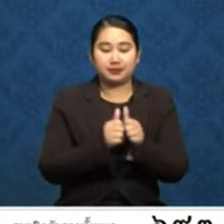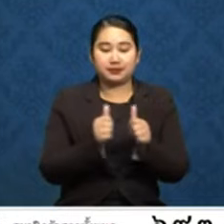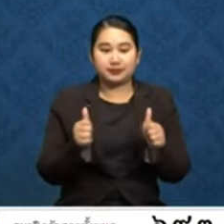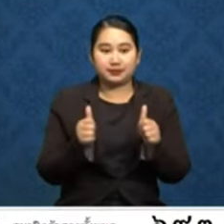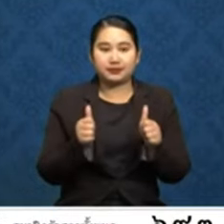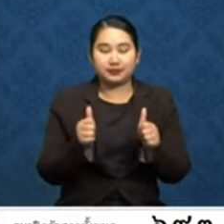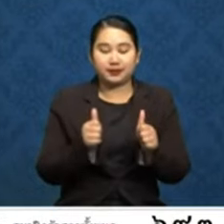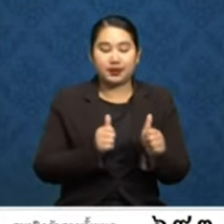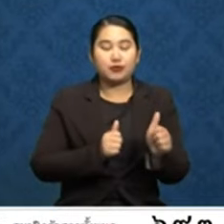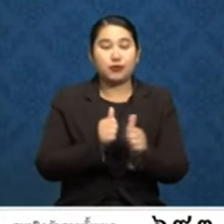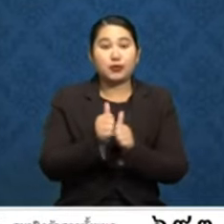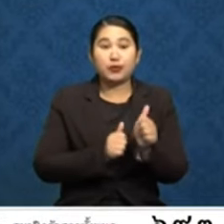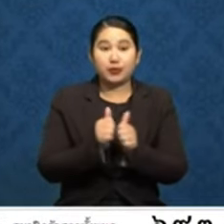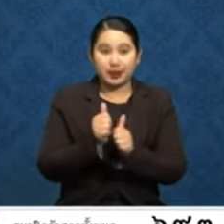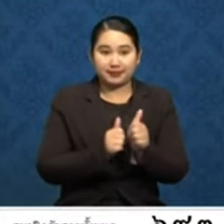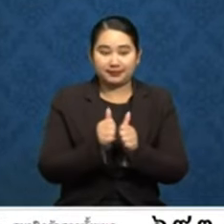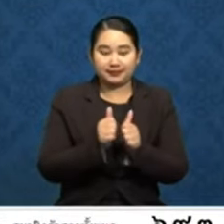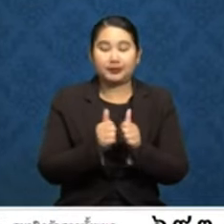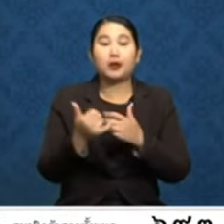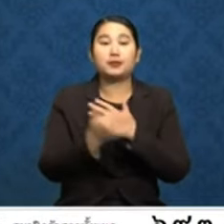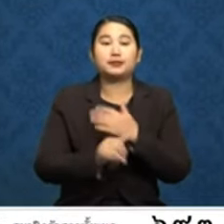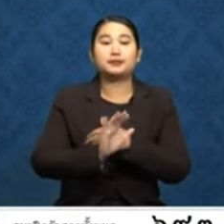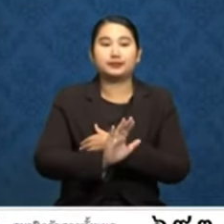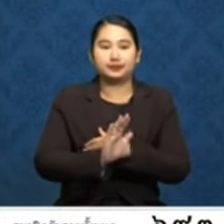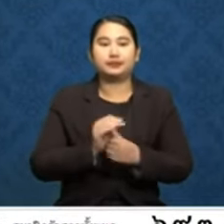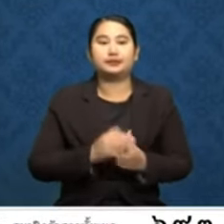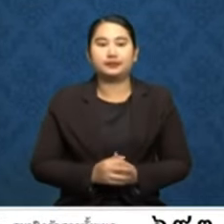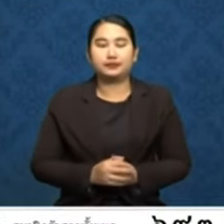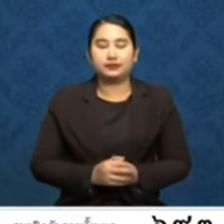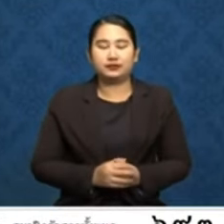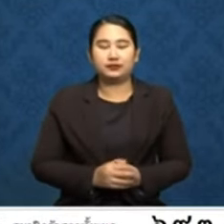ในการแข่งขันของประเทศ